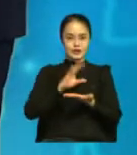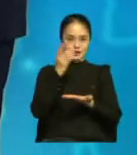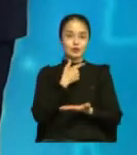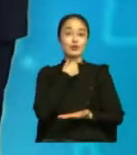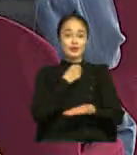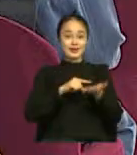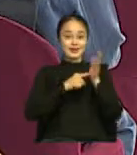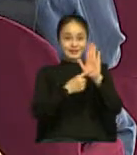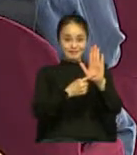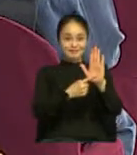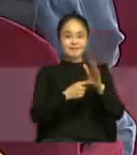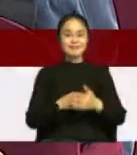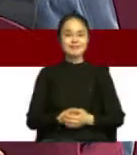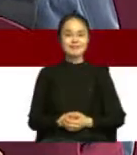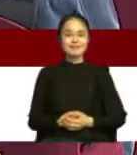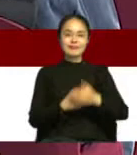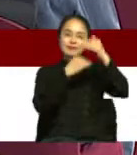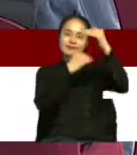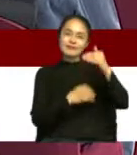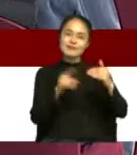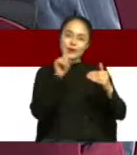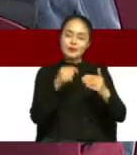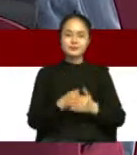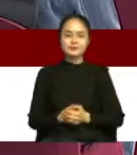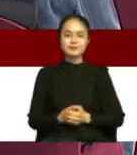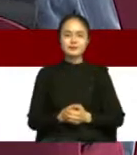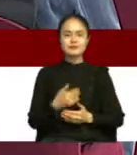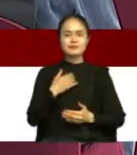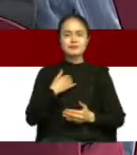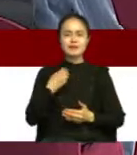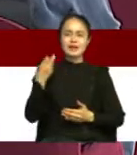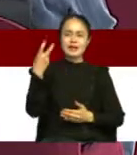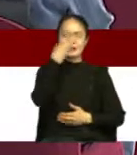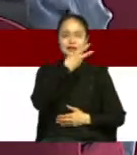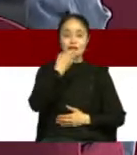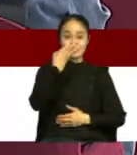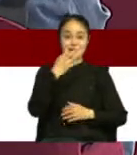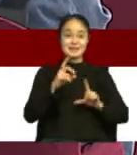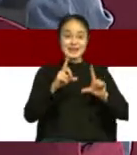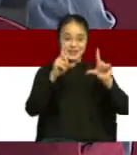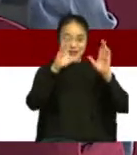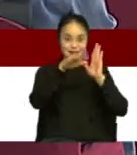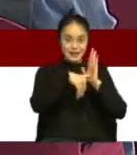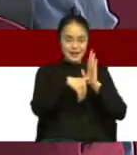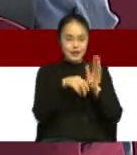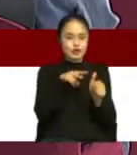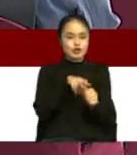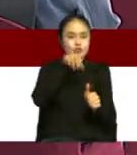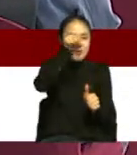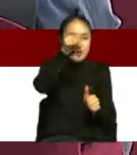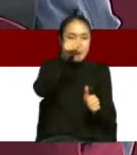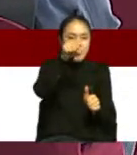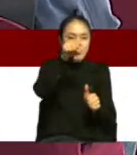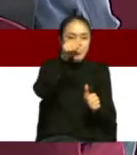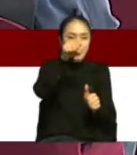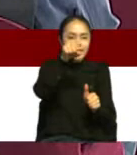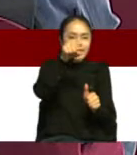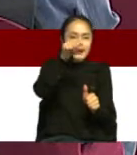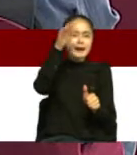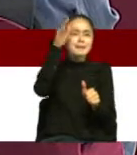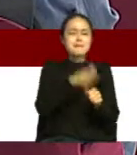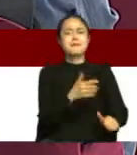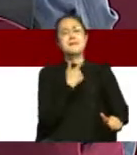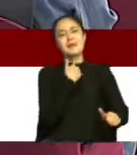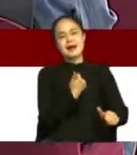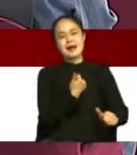들어보시죠. 네, 출마했다가 실패하고 다시 재기하기 위해서 지역 구석구석을 다니면서 지역